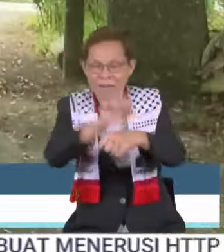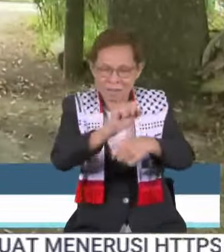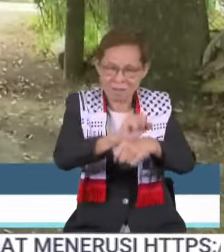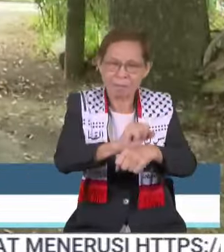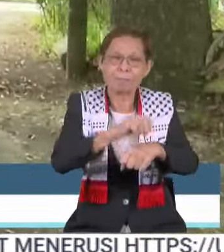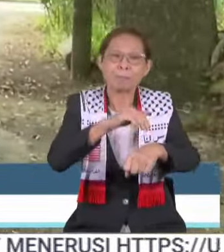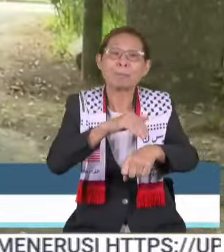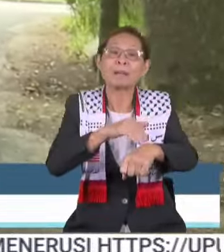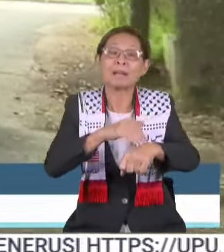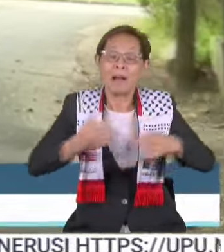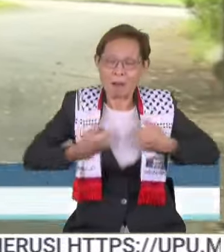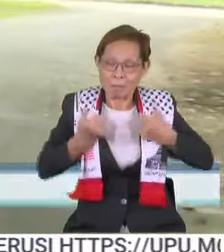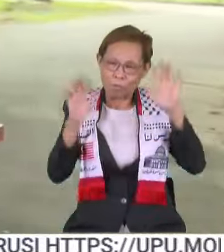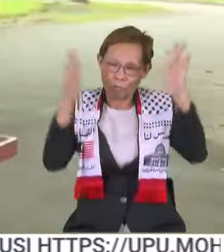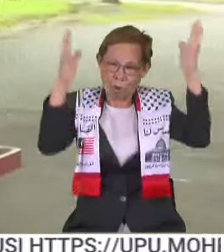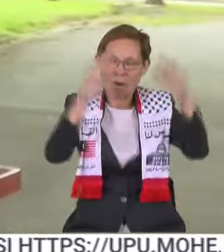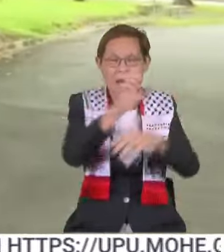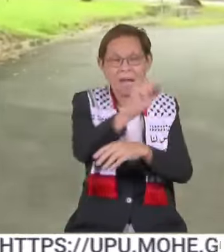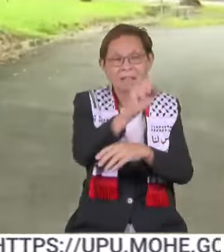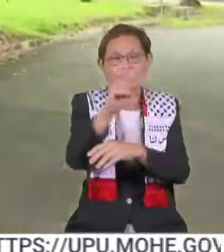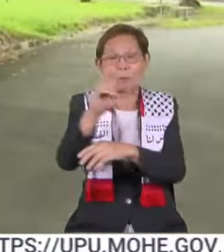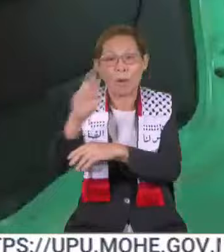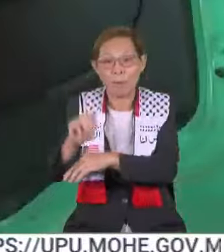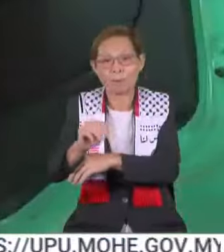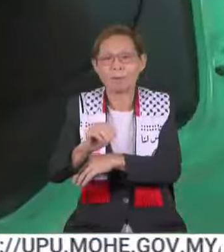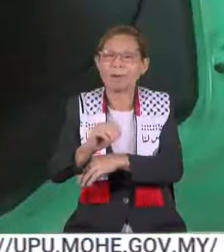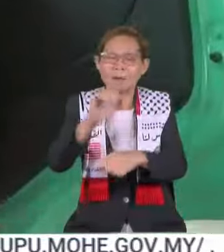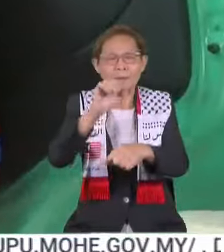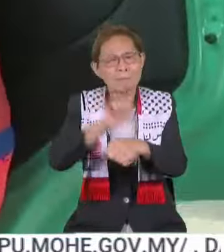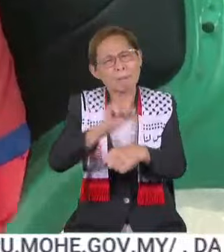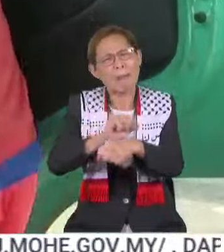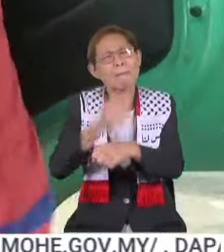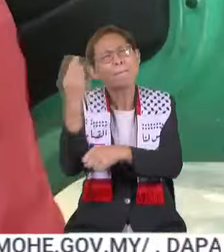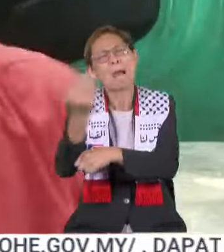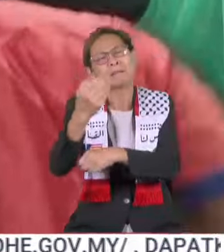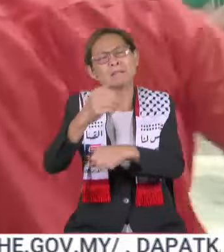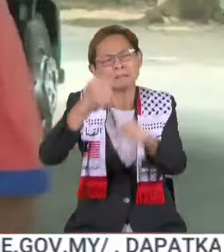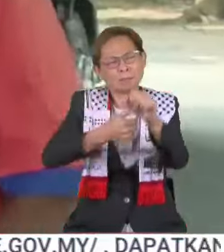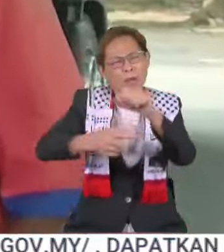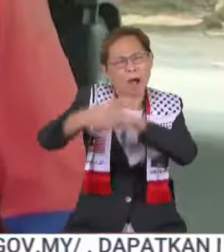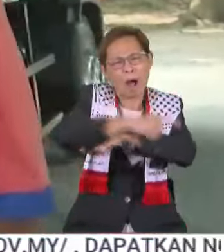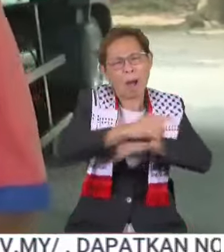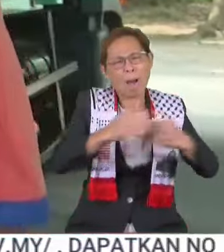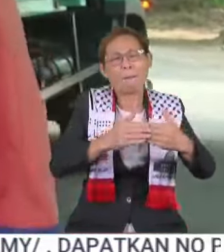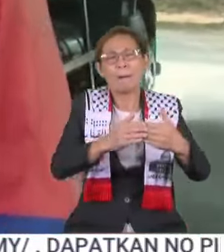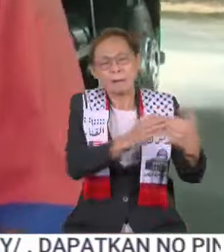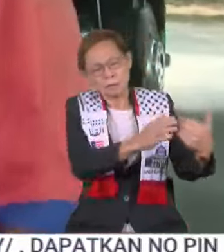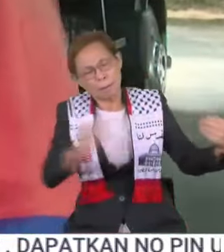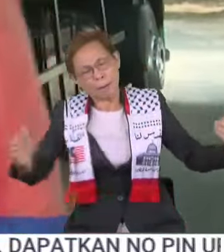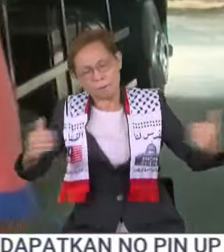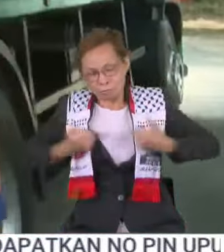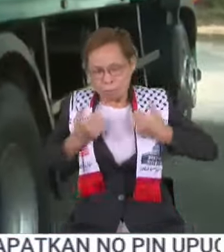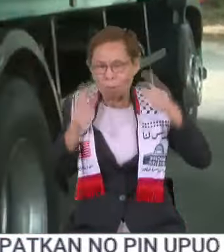pada musim perayaan. SWM beroperasi seperti biasa setiap hari sepanjang perayaan Aidilfitri